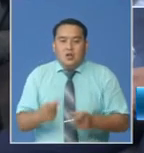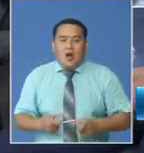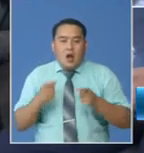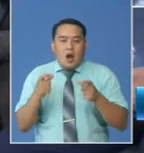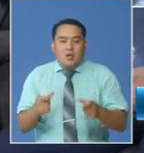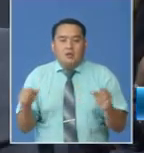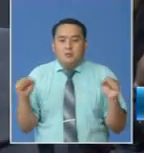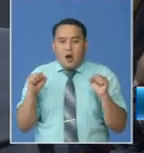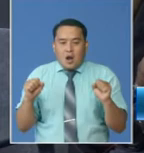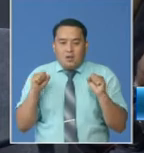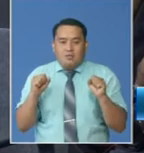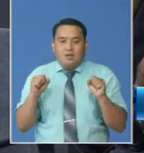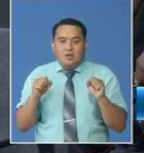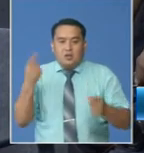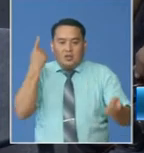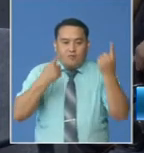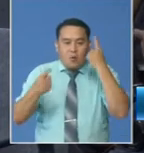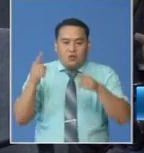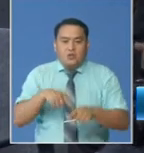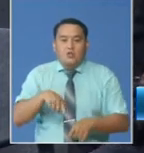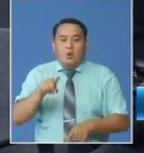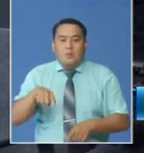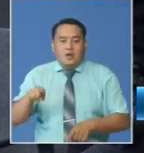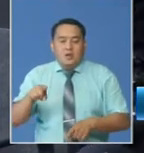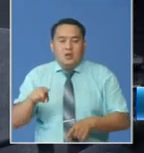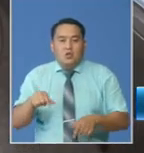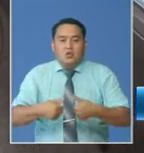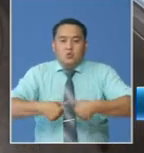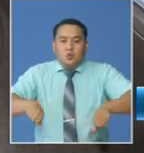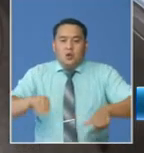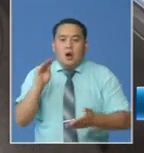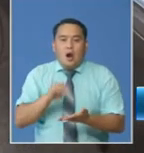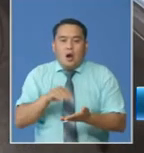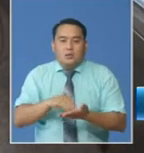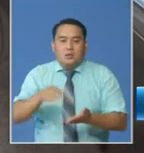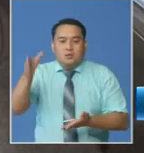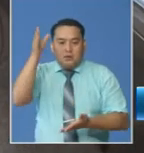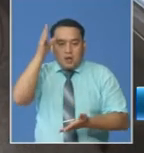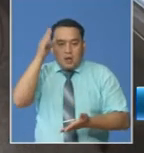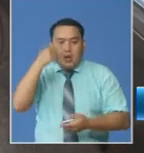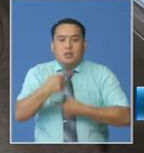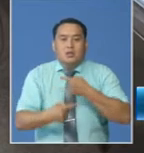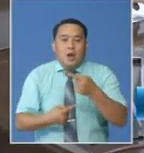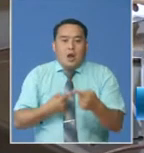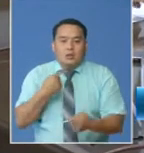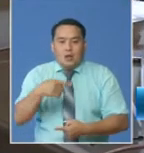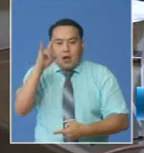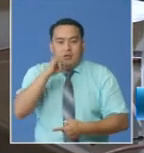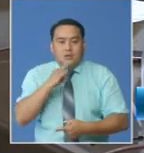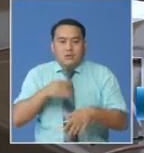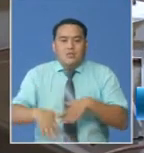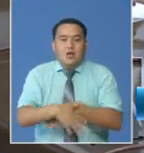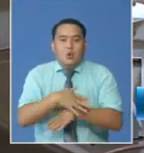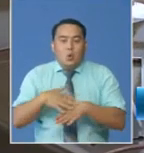и спортивные викторины, и творческие номера. Кроме того, жюри оценит знания детей о традициях и обычаях казахского